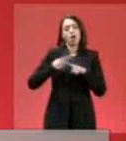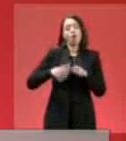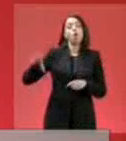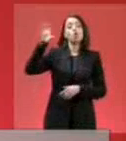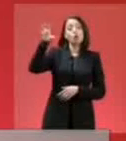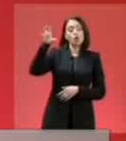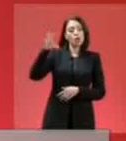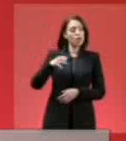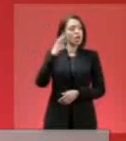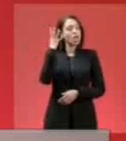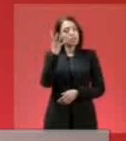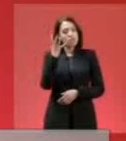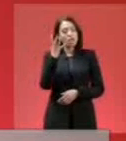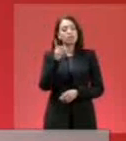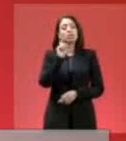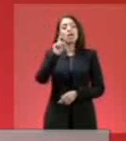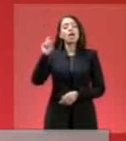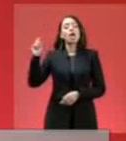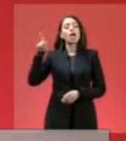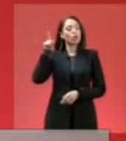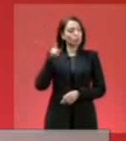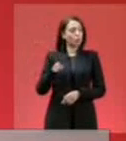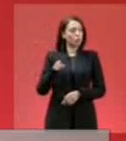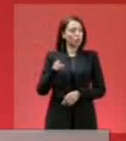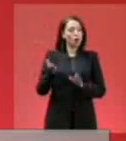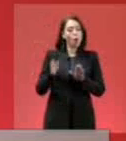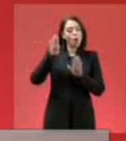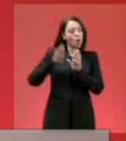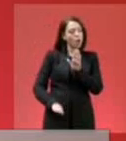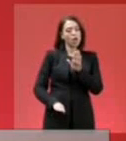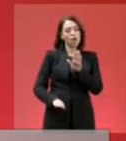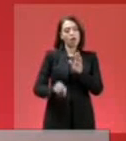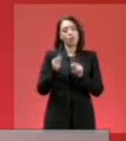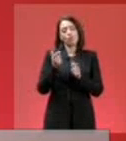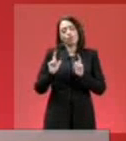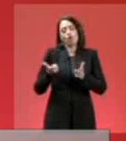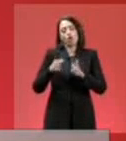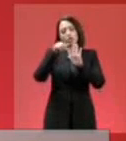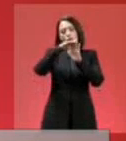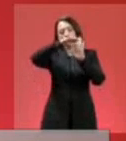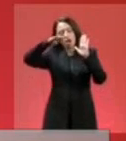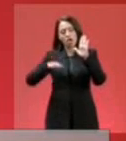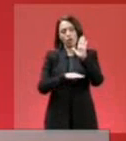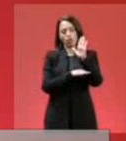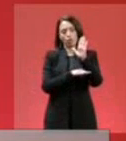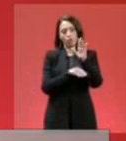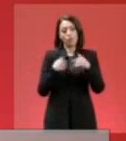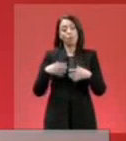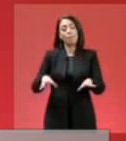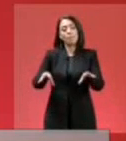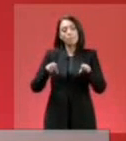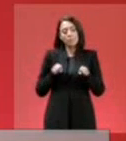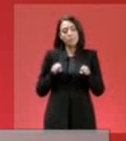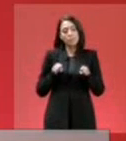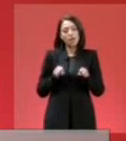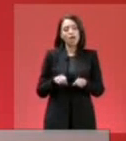με 4 και πλέον εκατομμύρια πολιτών στα όρια ή κάτω από τα όρια της φτώχειας. Παραλάβαμε μια